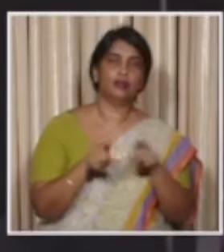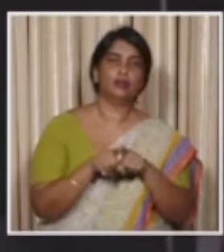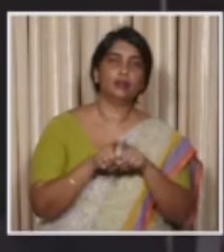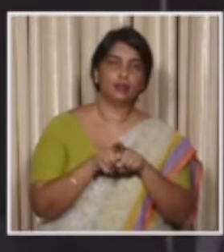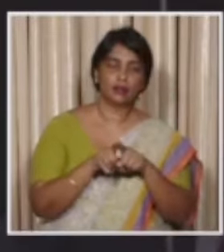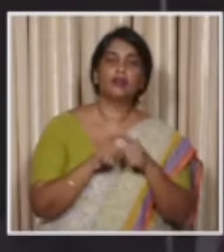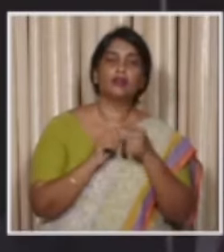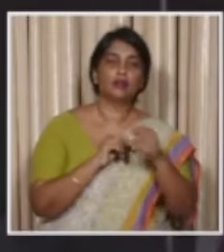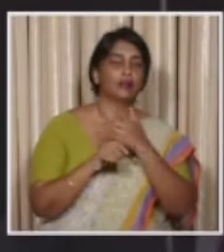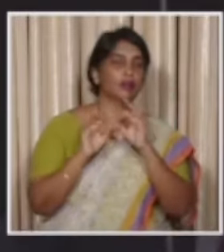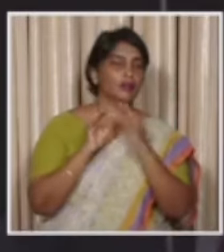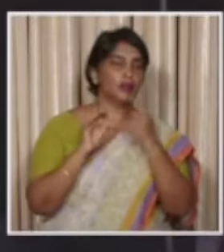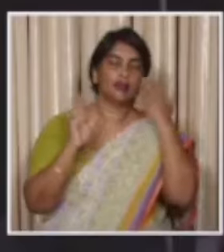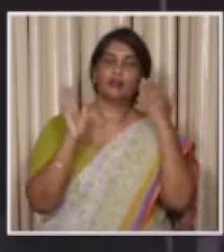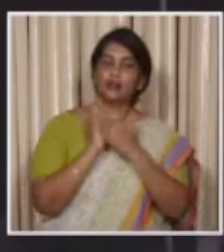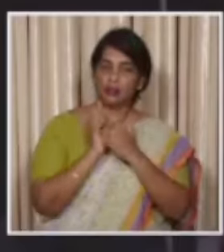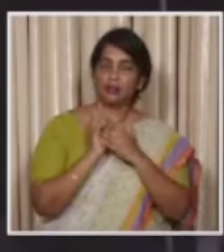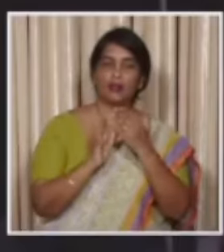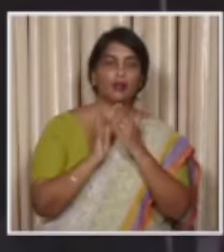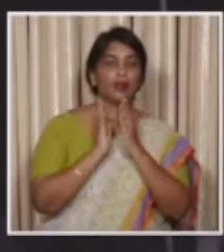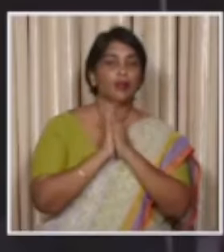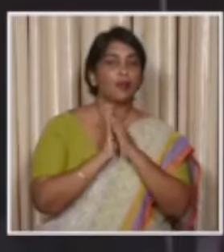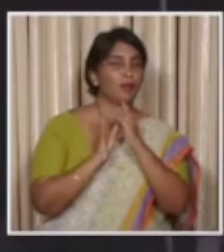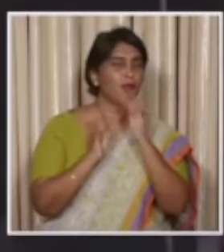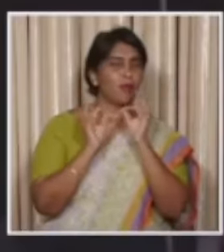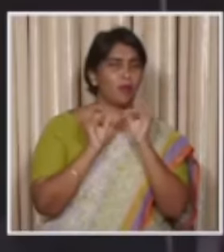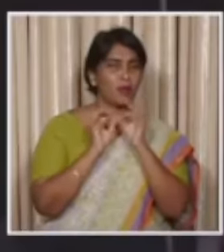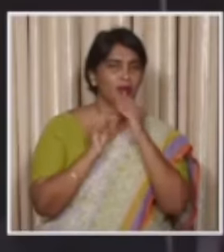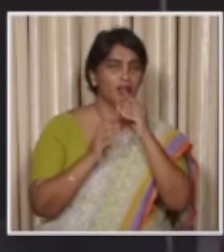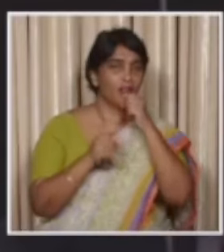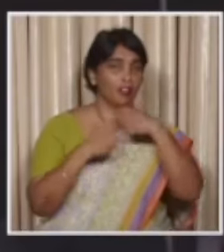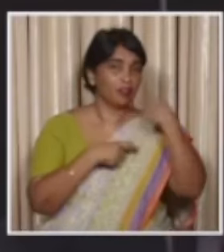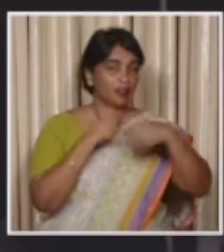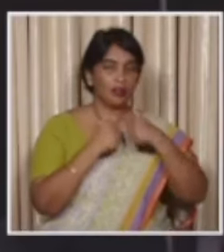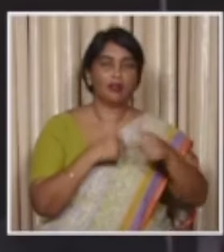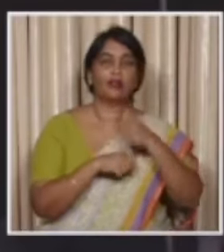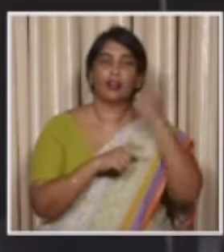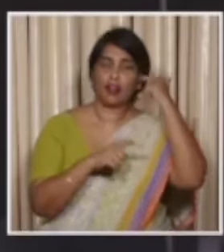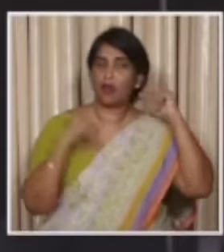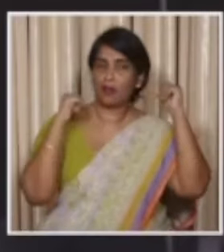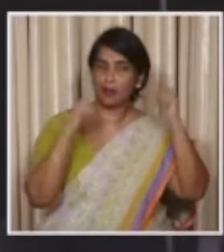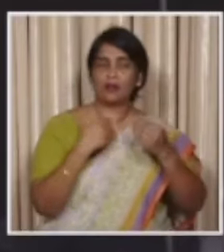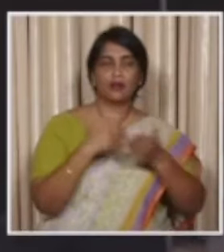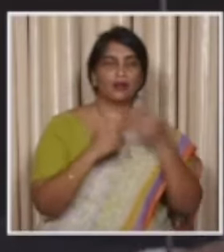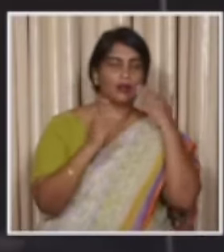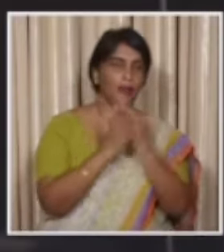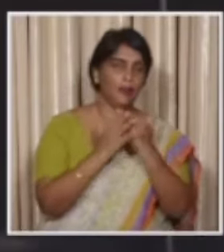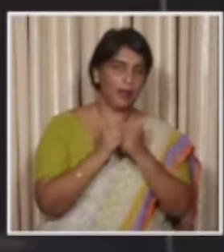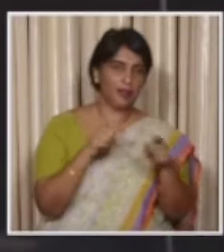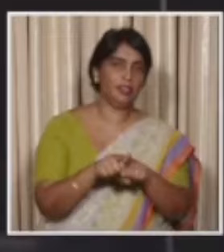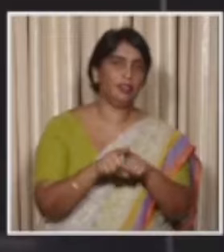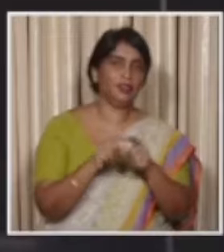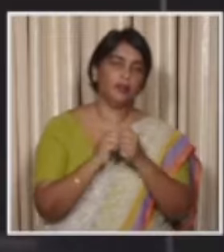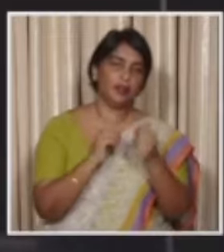මිලියන 700ක විතර වැඩක් තියෙන්නේ. බෝධියපටුමගේ පොම්පාගාරයක් ඉදිකිරීම සහ කළුපාලමේ හදලා තියෙන මේ